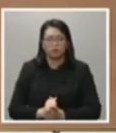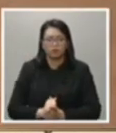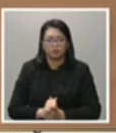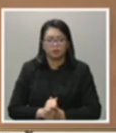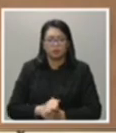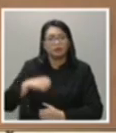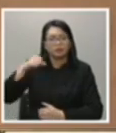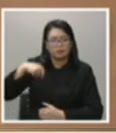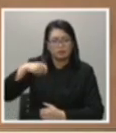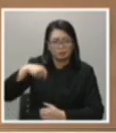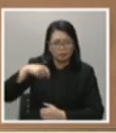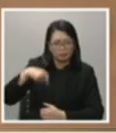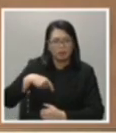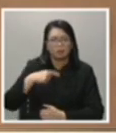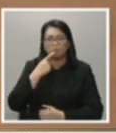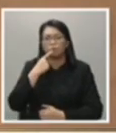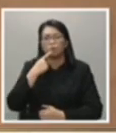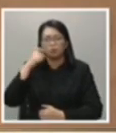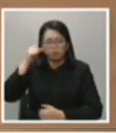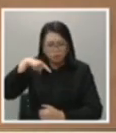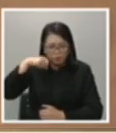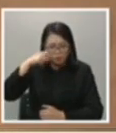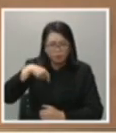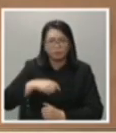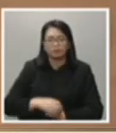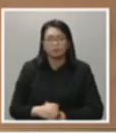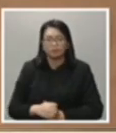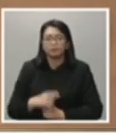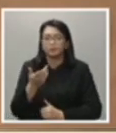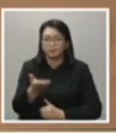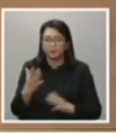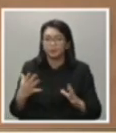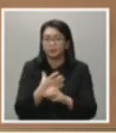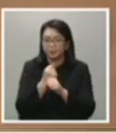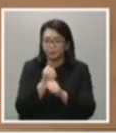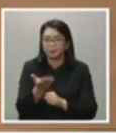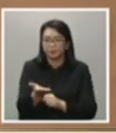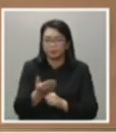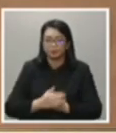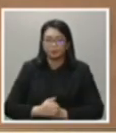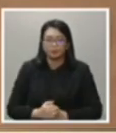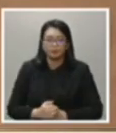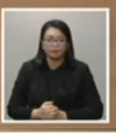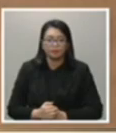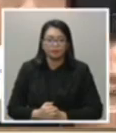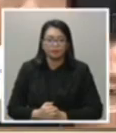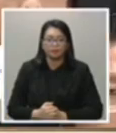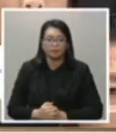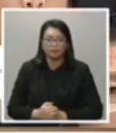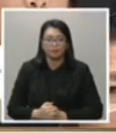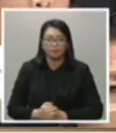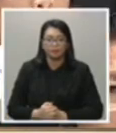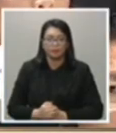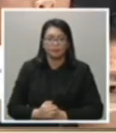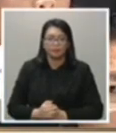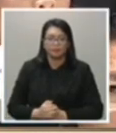ซ้ำซากมากขึ้นแล้วนะครับ จะจบแล้วค่ะท่าน ก็สรุปกันนะครับโอเคครับ